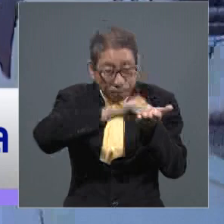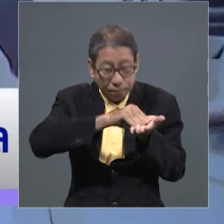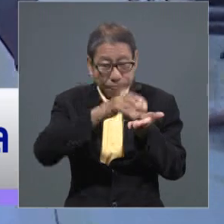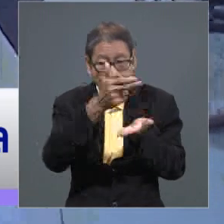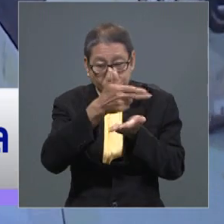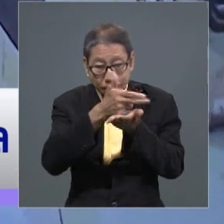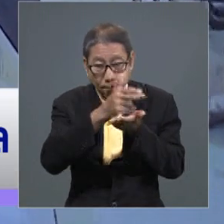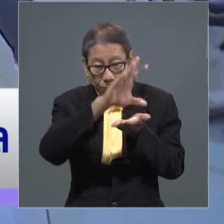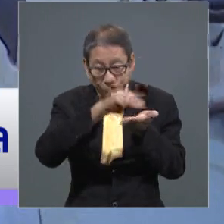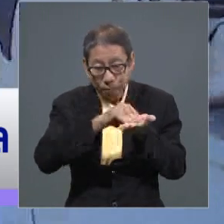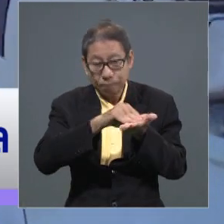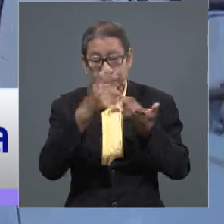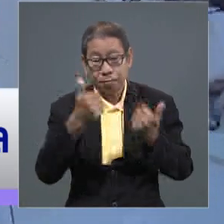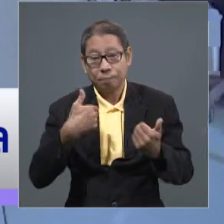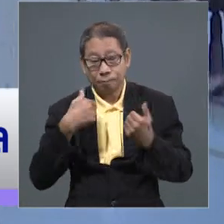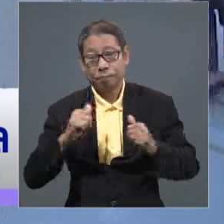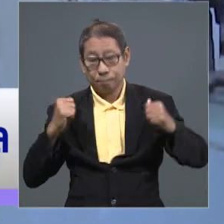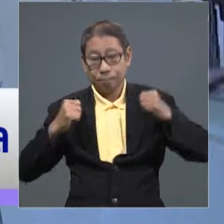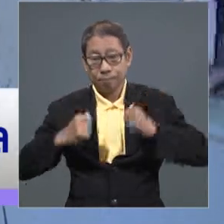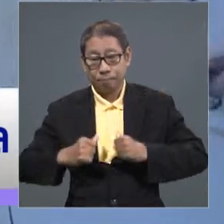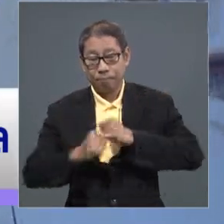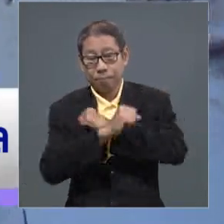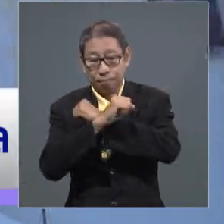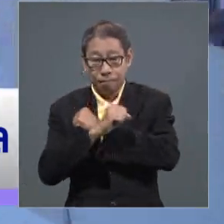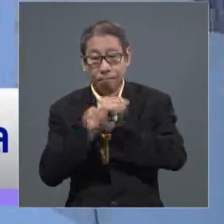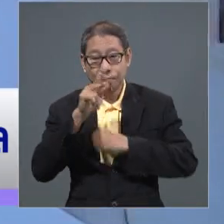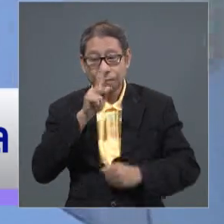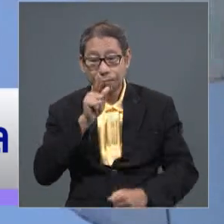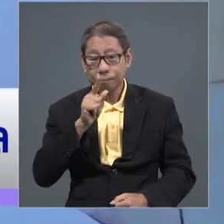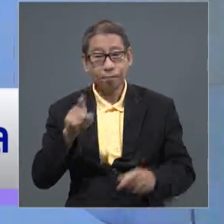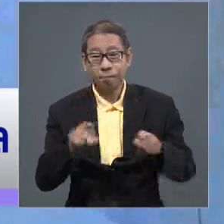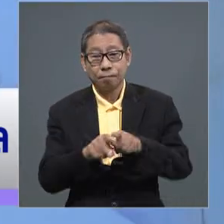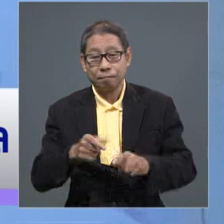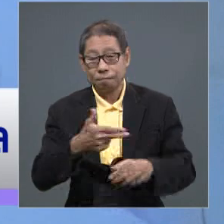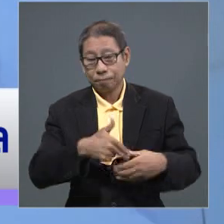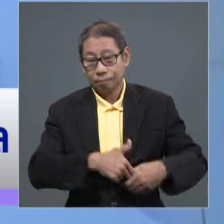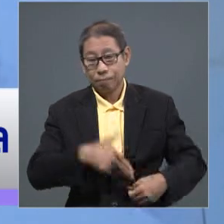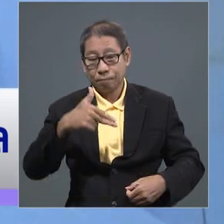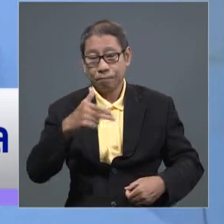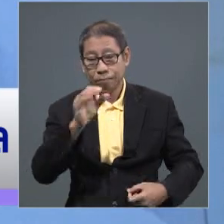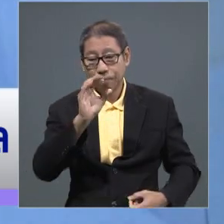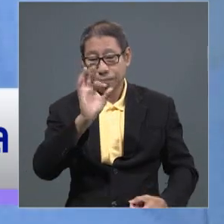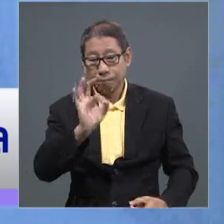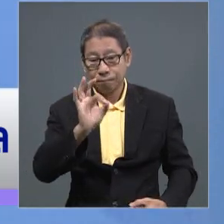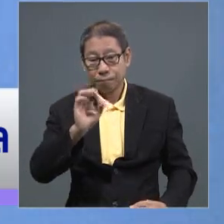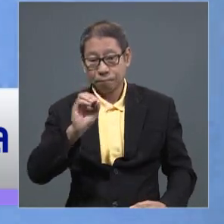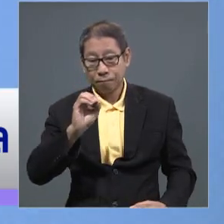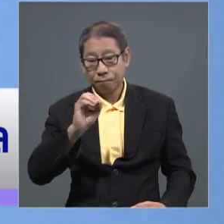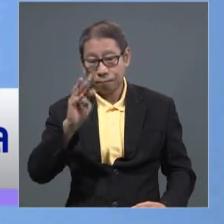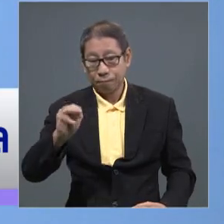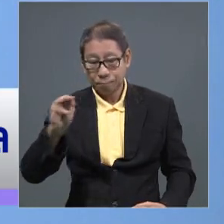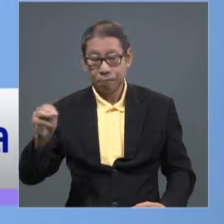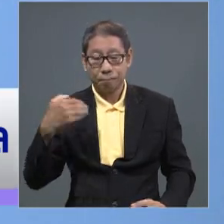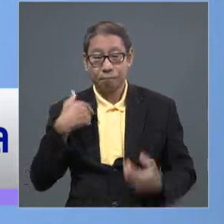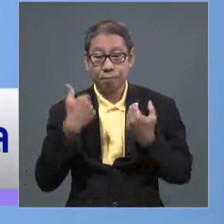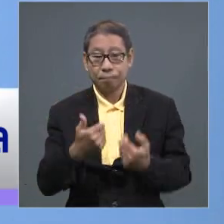ขาบอกว่าเป็นเสื้อเกราะนะคะตัวเดียวกับที่เป็นข่าวเนี่ยแหละด้วยอาวุธปืนขนาด9มม.357 แมกนัม